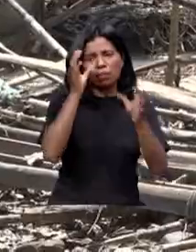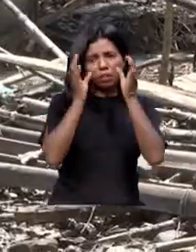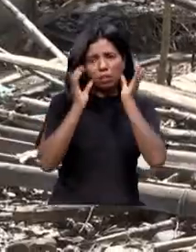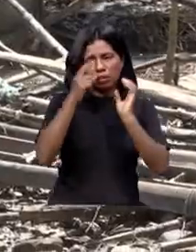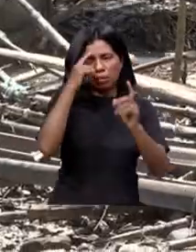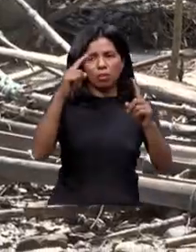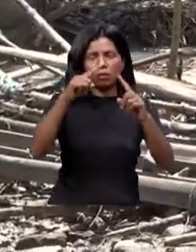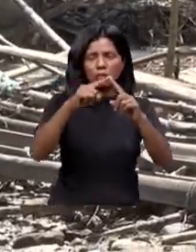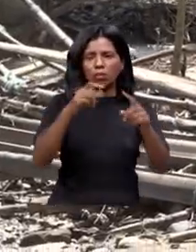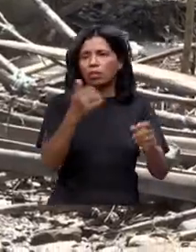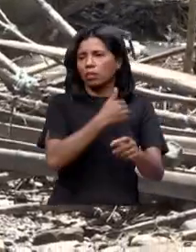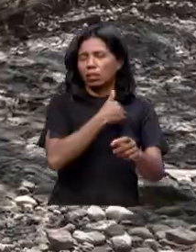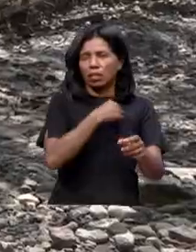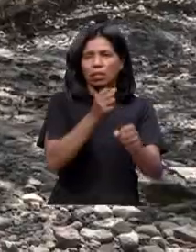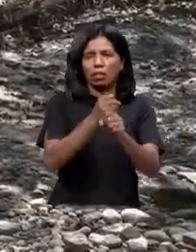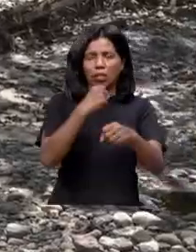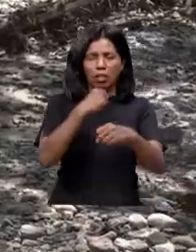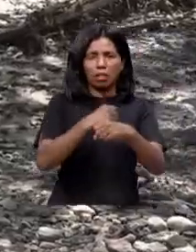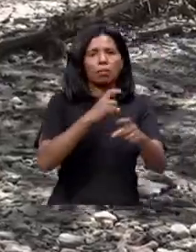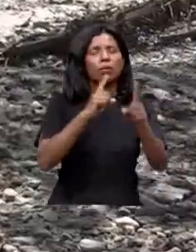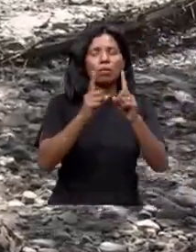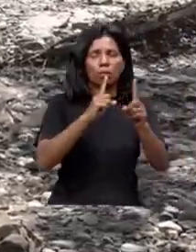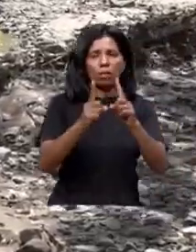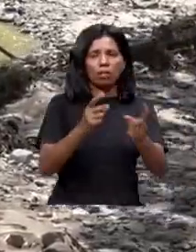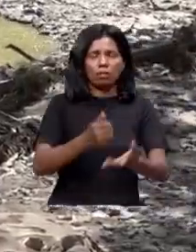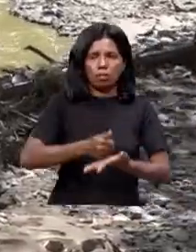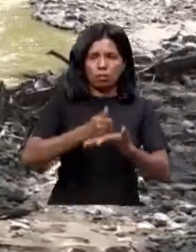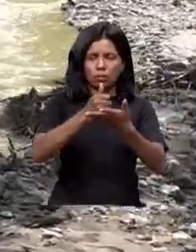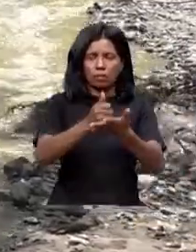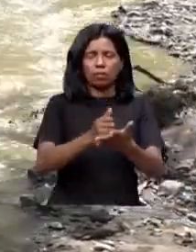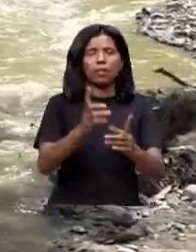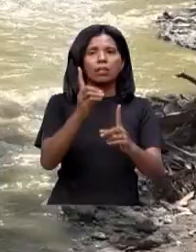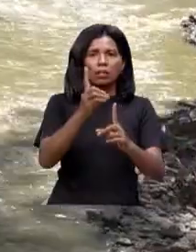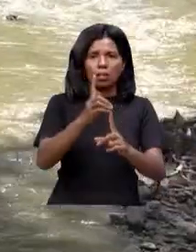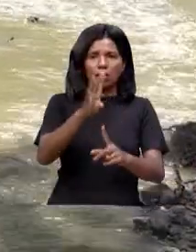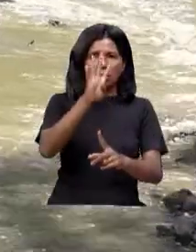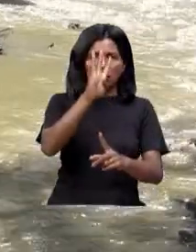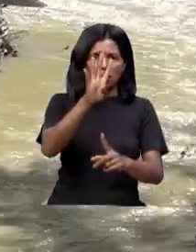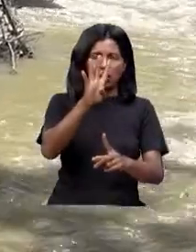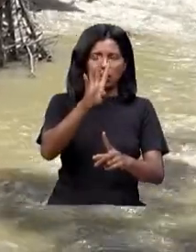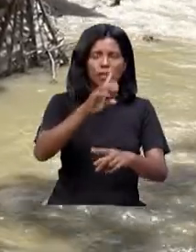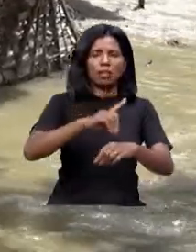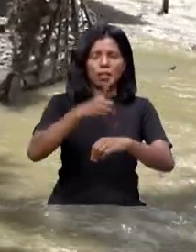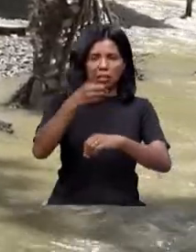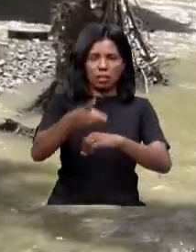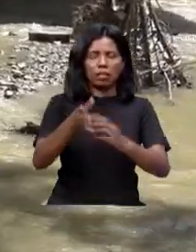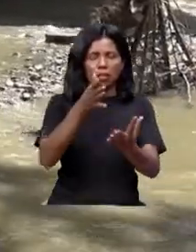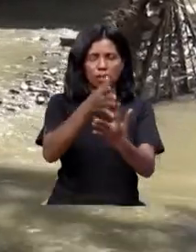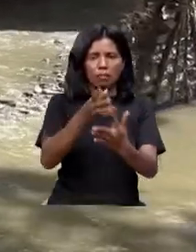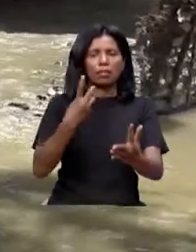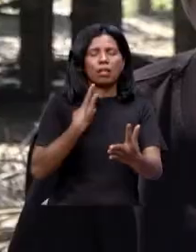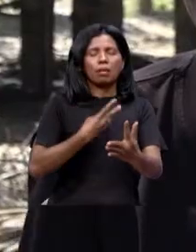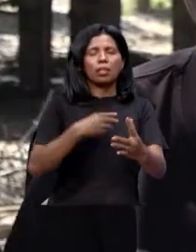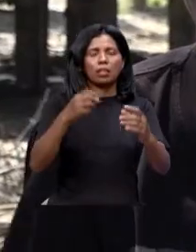parte autoridade se dau kalo intervenção. Ne tanggal 4, inundação tama ya menu uma ne